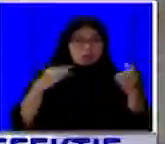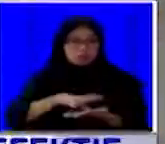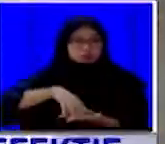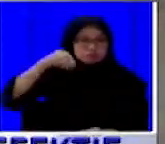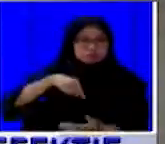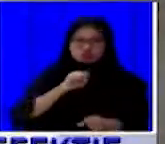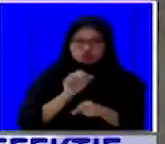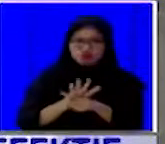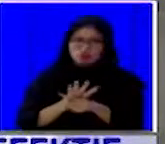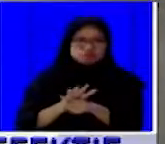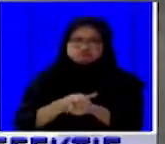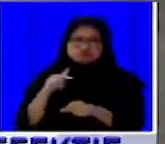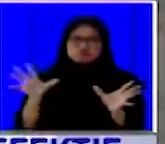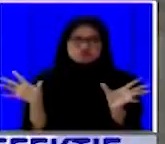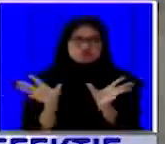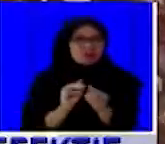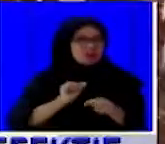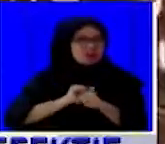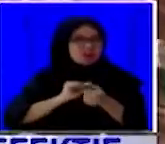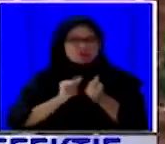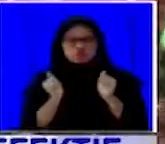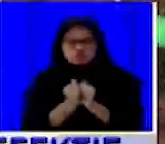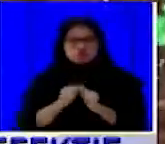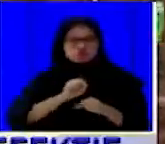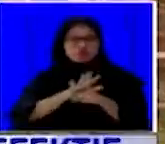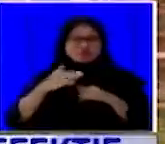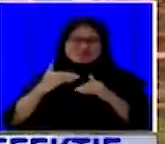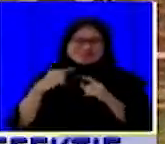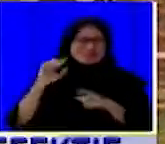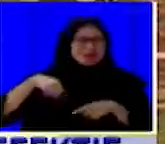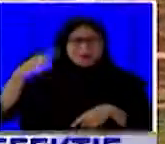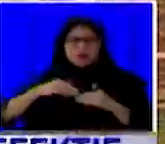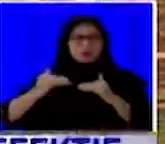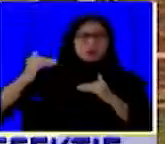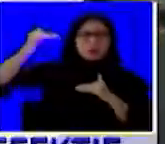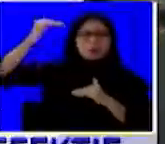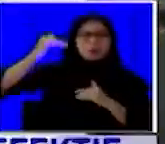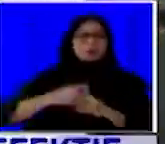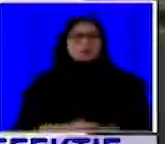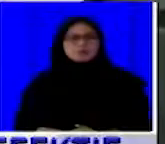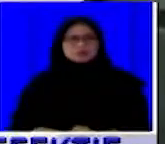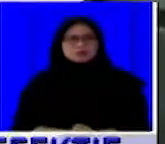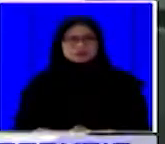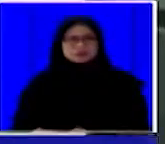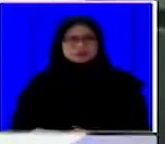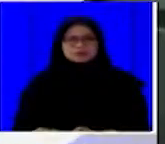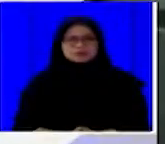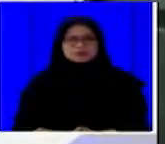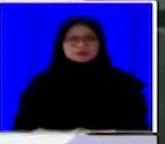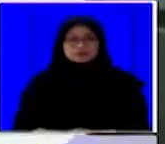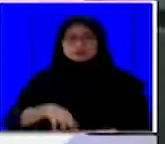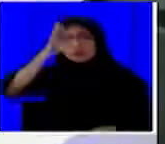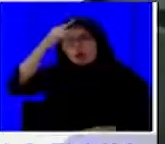terus mengalami peningkatan pada kasus harian, hunian rumah sakit, hingga angka kematian. Kalangan ahli menilai